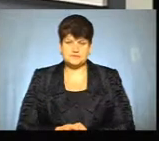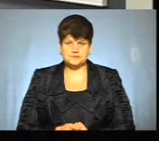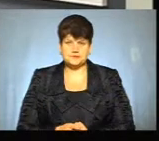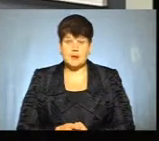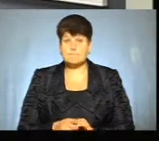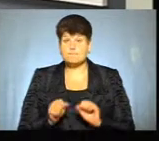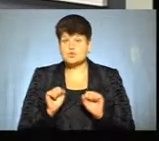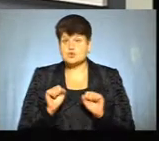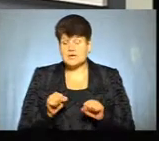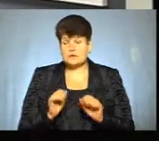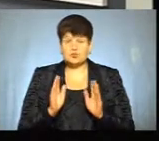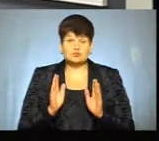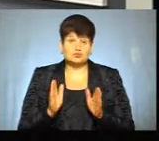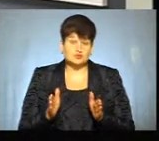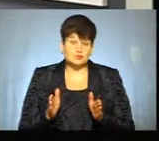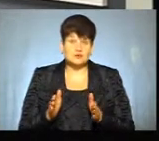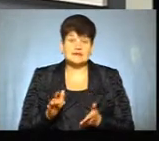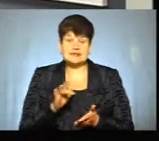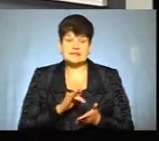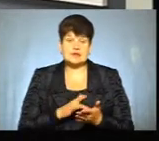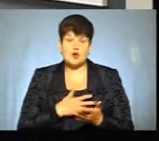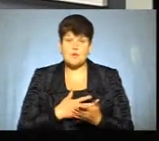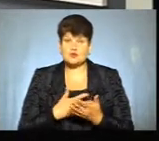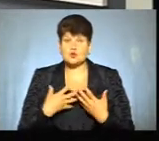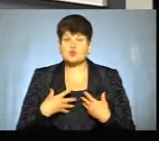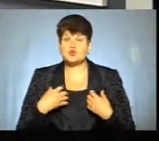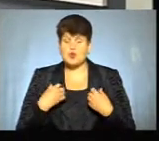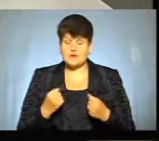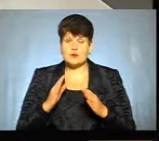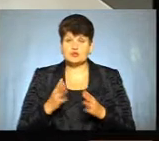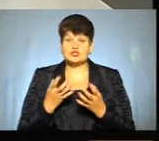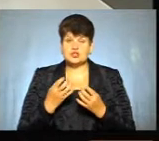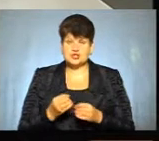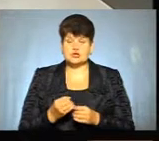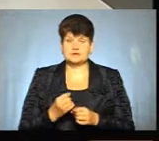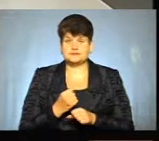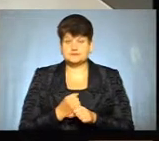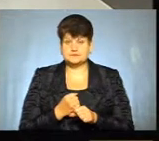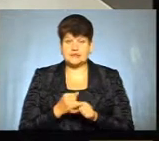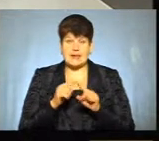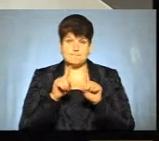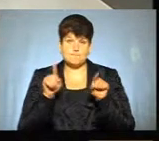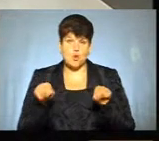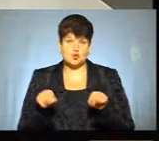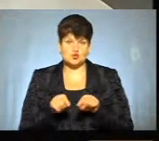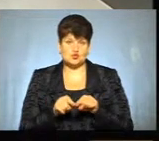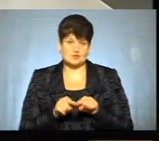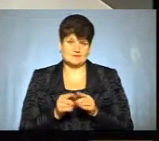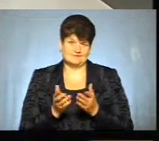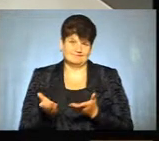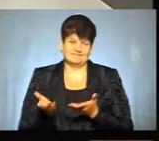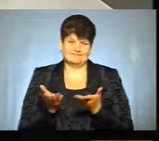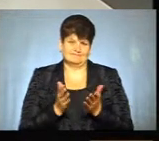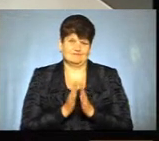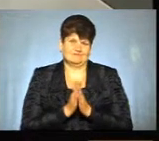можливо, це центр громадського здоров'я, він буде ще випускати якісь брошурки з закликами